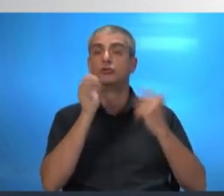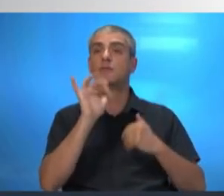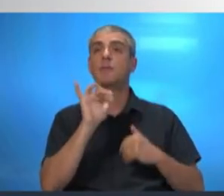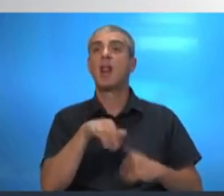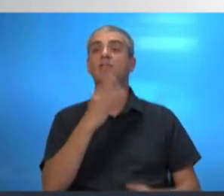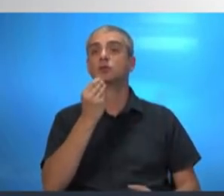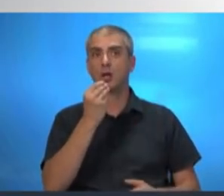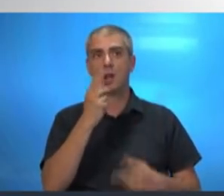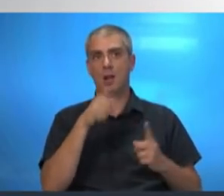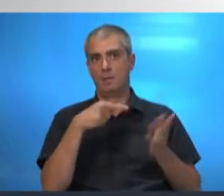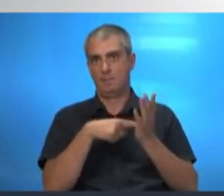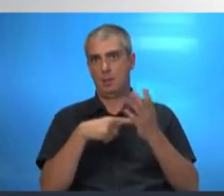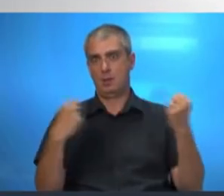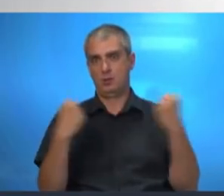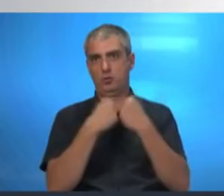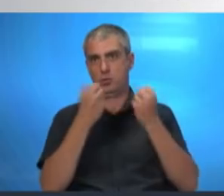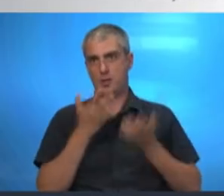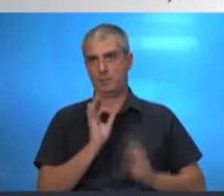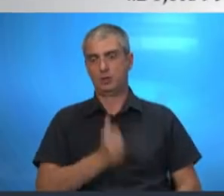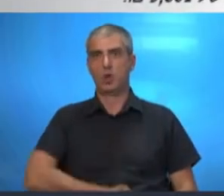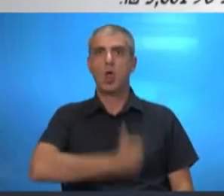על התאונה שעשה בנו של ראש העיר.